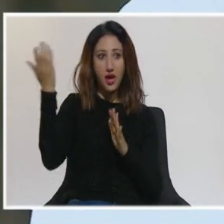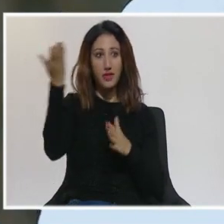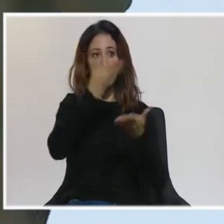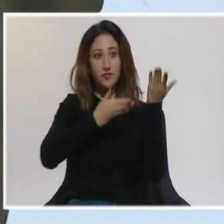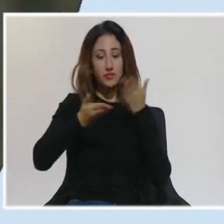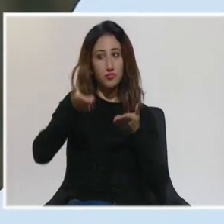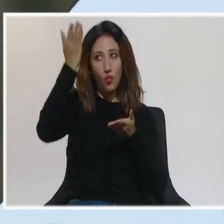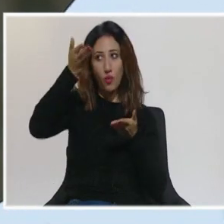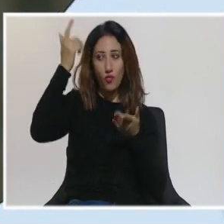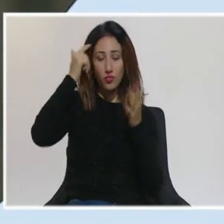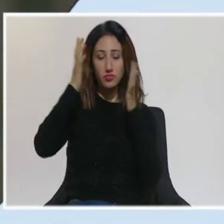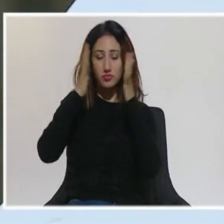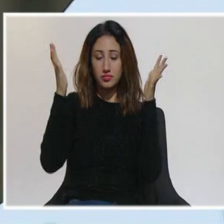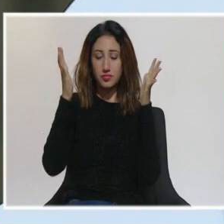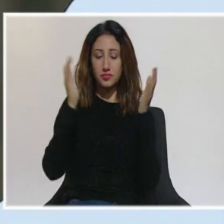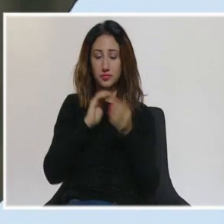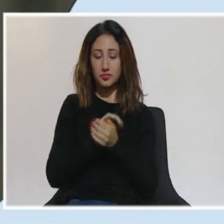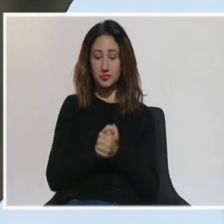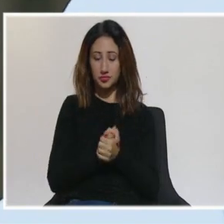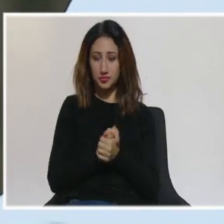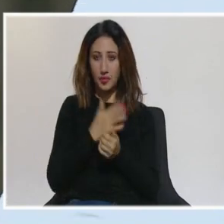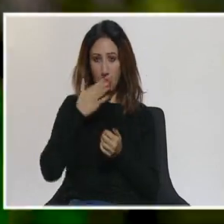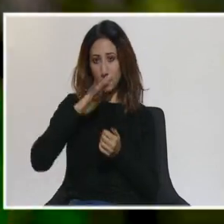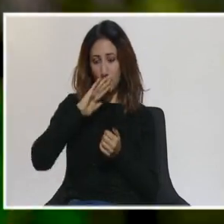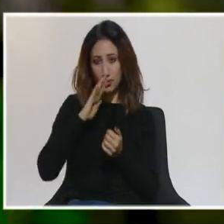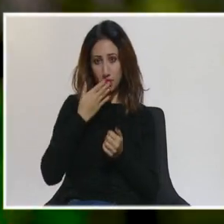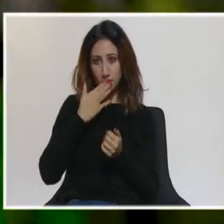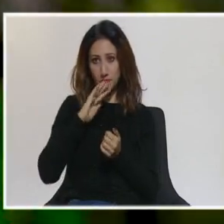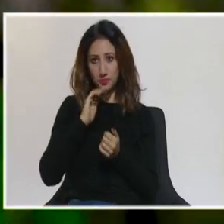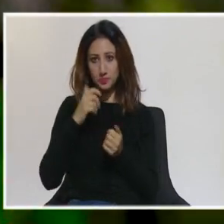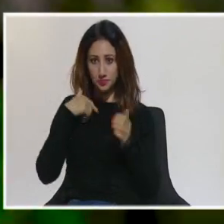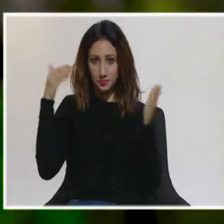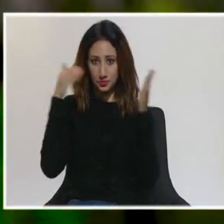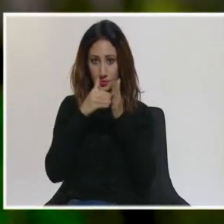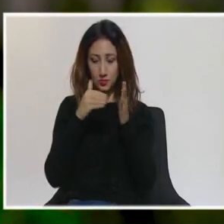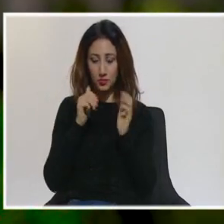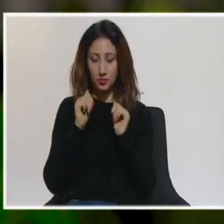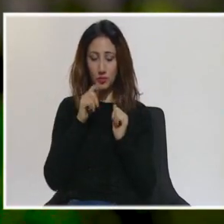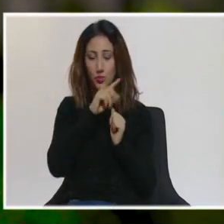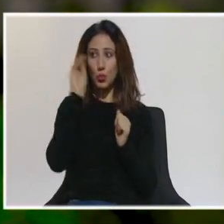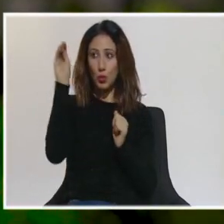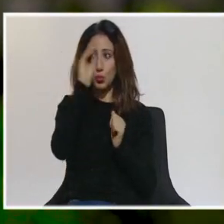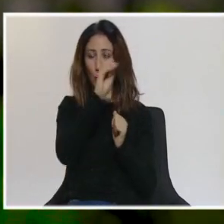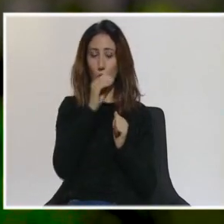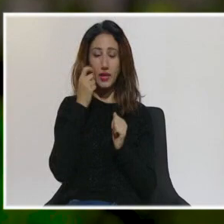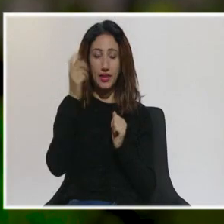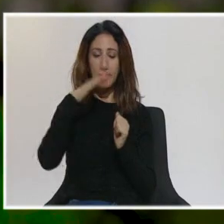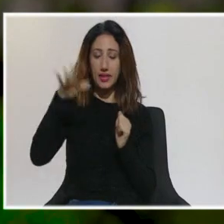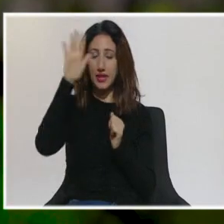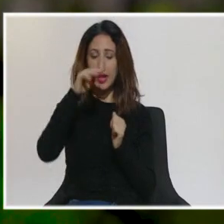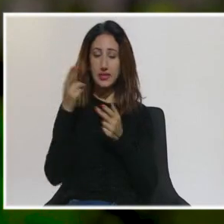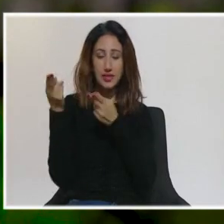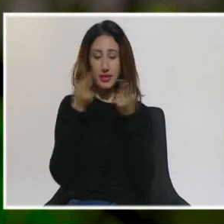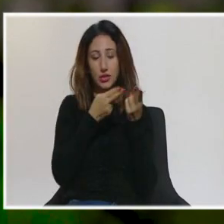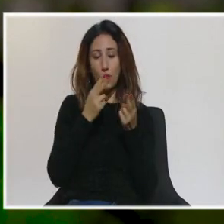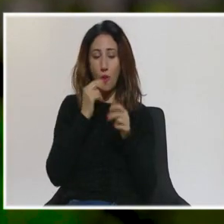عظماء، الحمد لله الحمد لله. واحنا بنختم حوارنا، عايز تدعو الناس لايه؟ في واحد من الناس عايز تقول لهم يعملوا